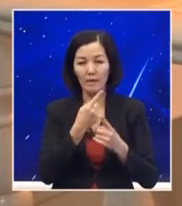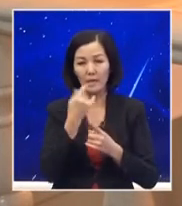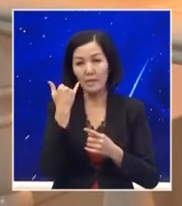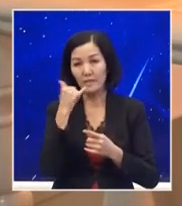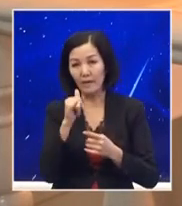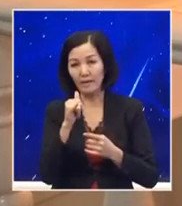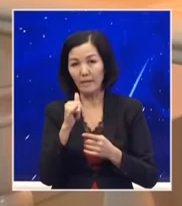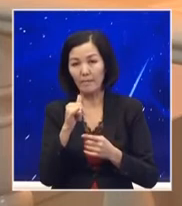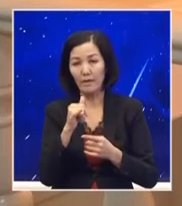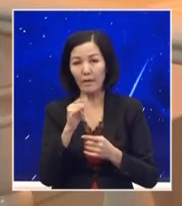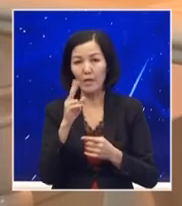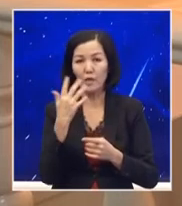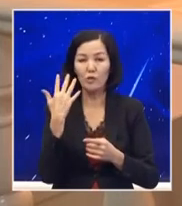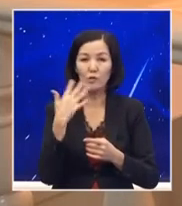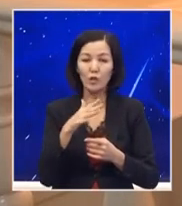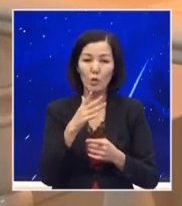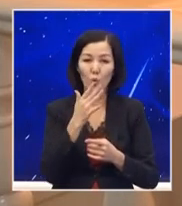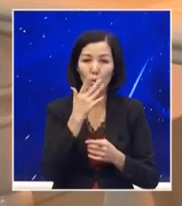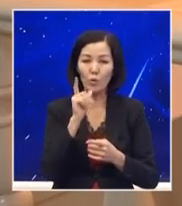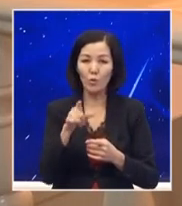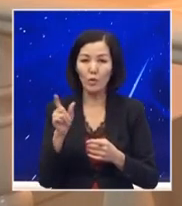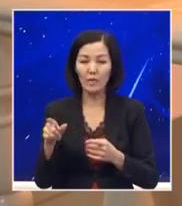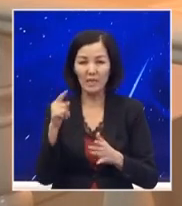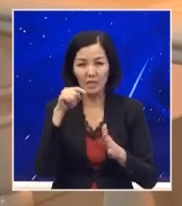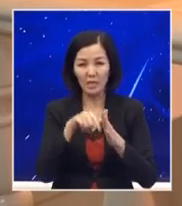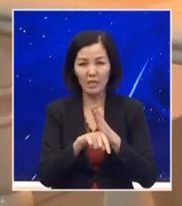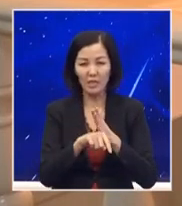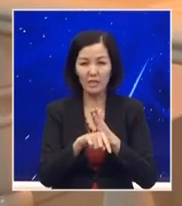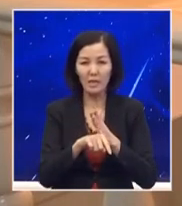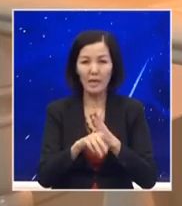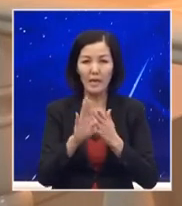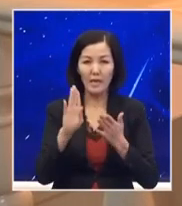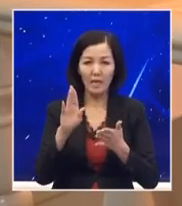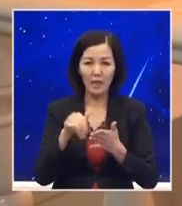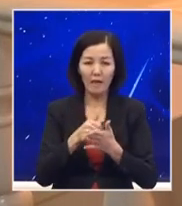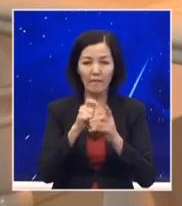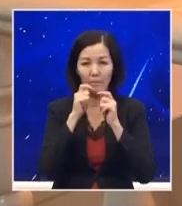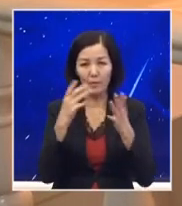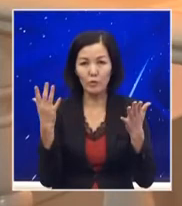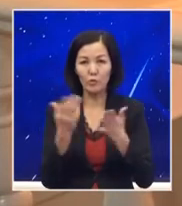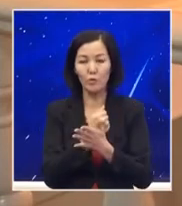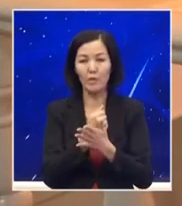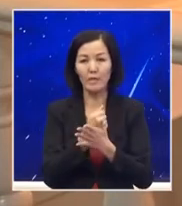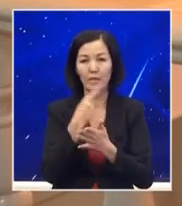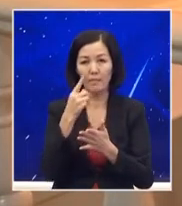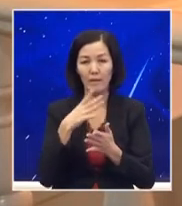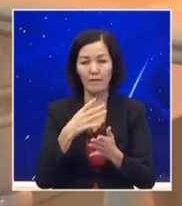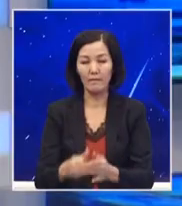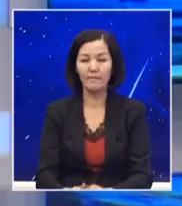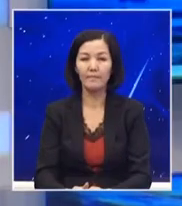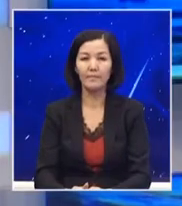жүлдені 250 ұлт өкілдерінің арасында бас жүлден жеңіп алғанымды хабарлаған болатын.